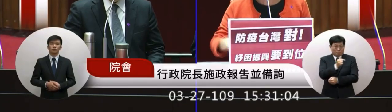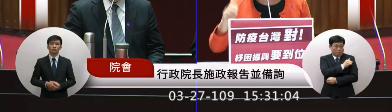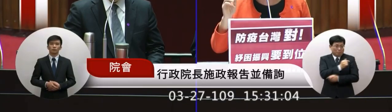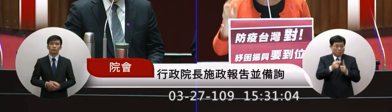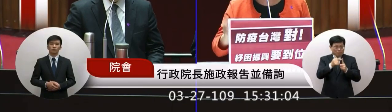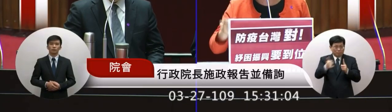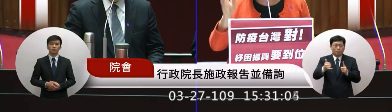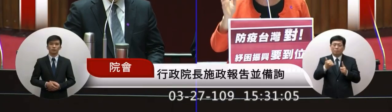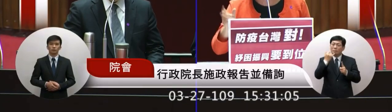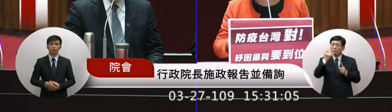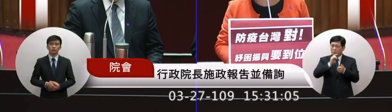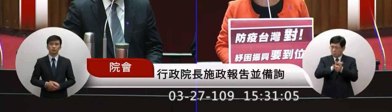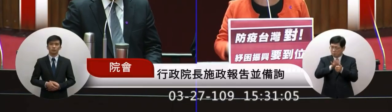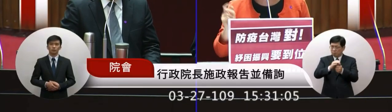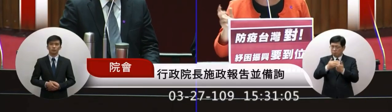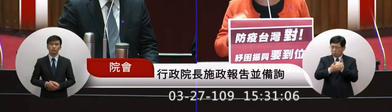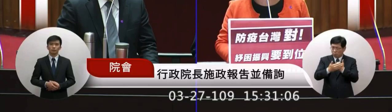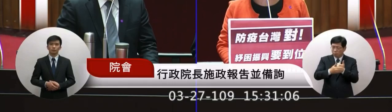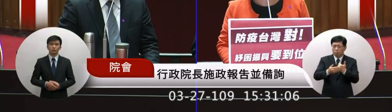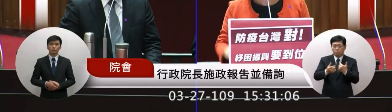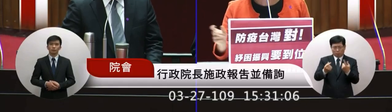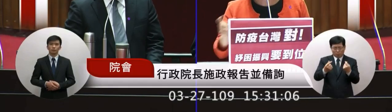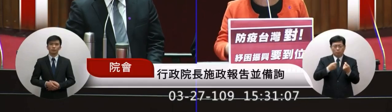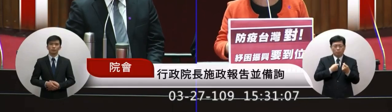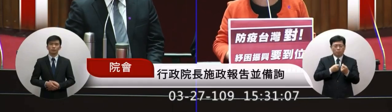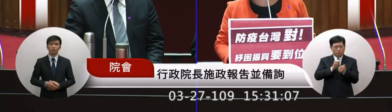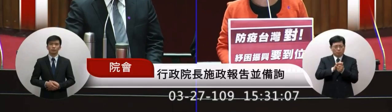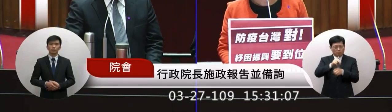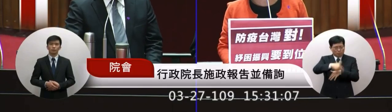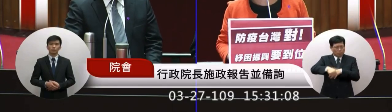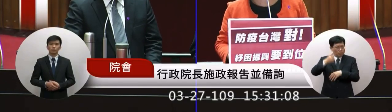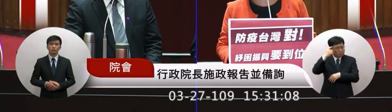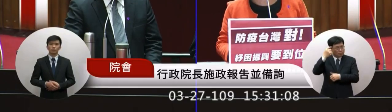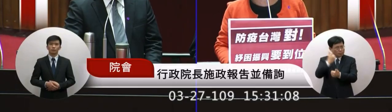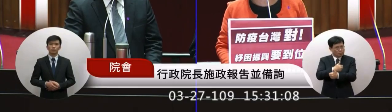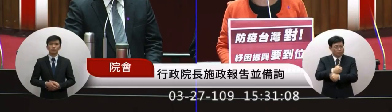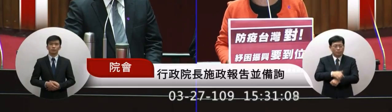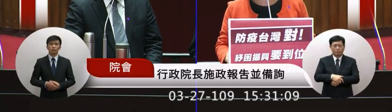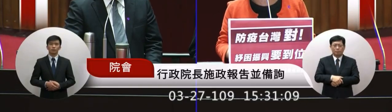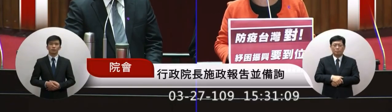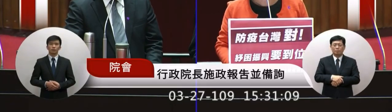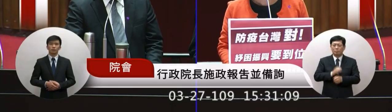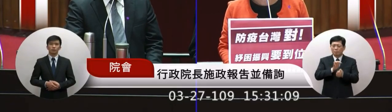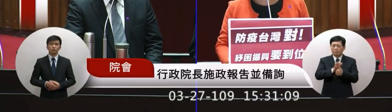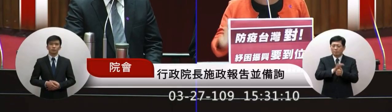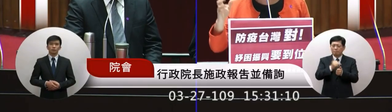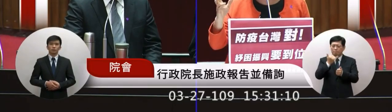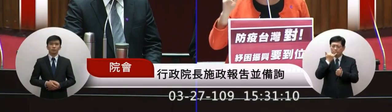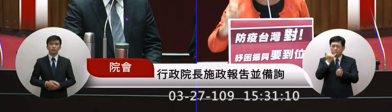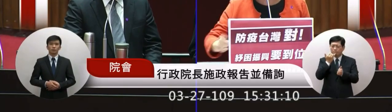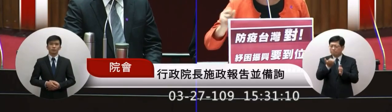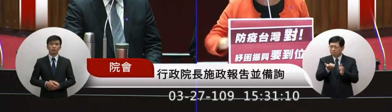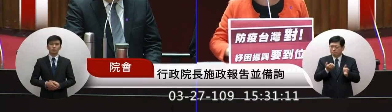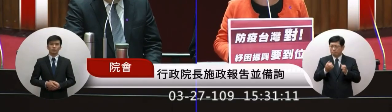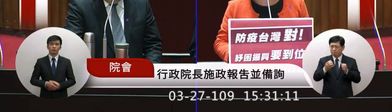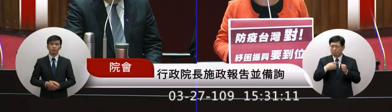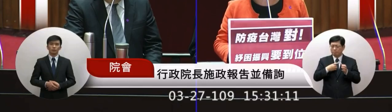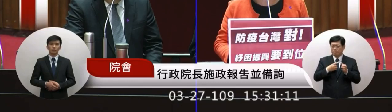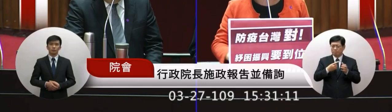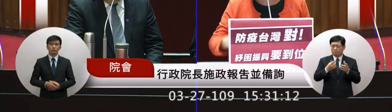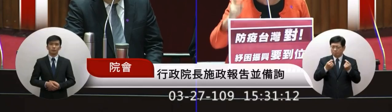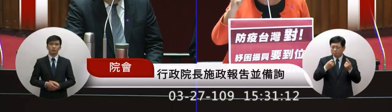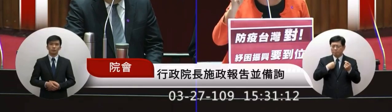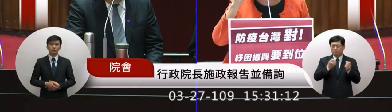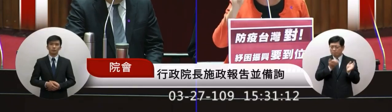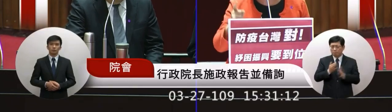员，那我们是不是要为他们的安全、为国人的安全，大家一起来帮他们想一想，帮他们希望呢守护他们的安全